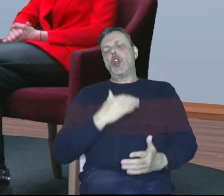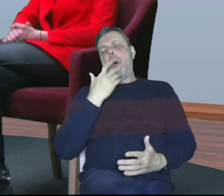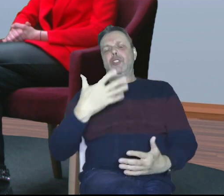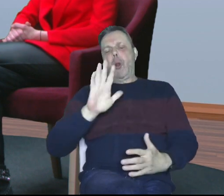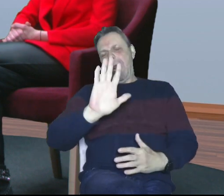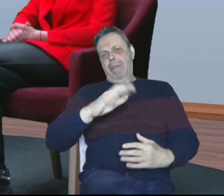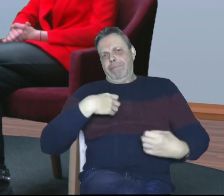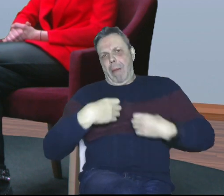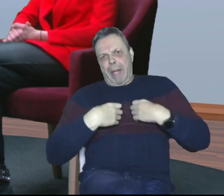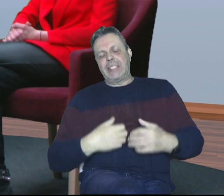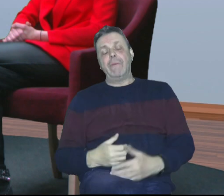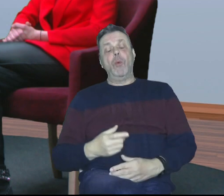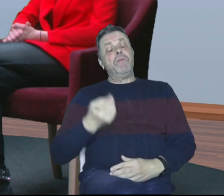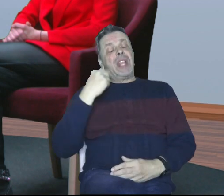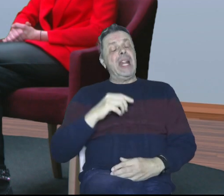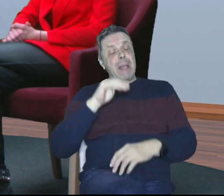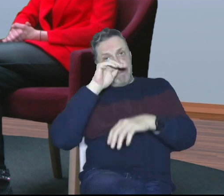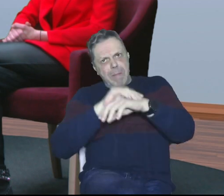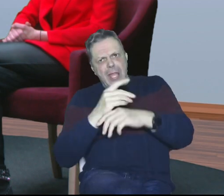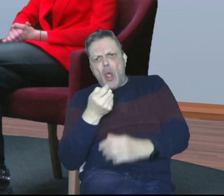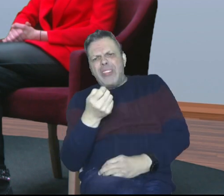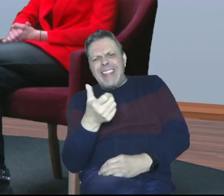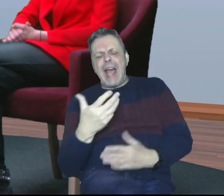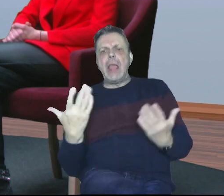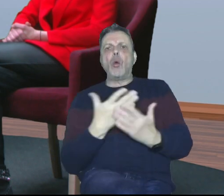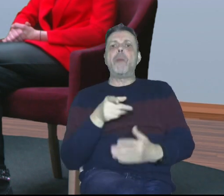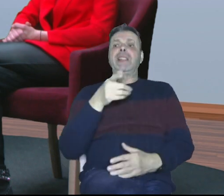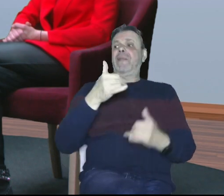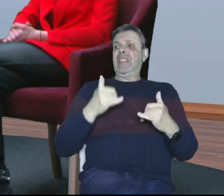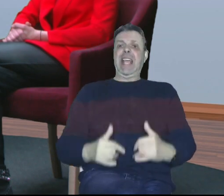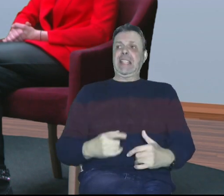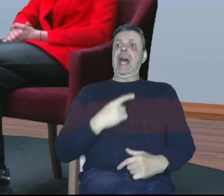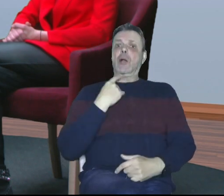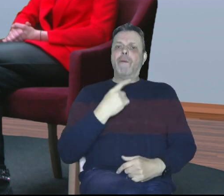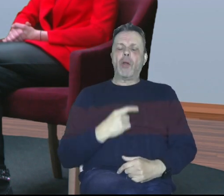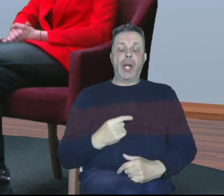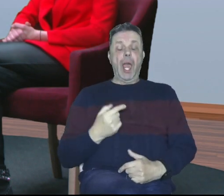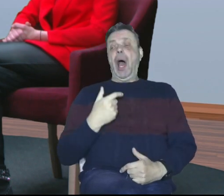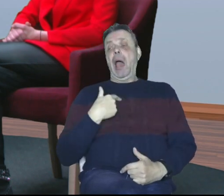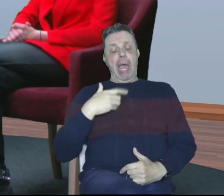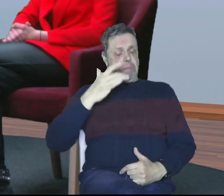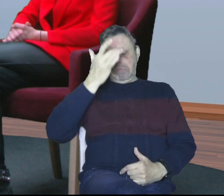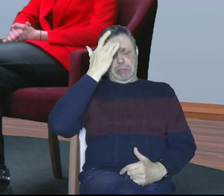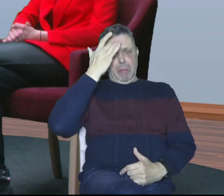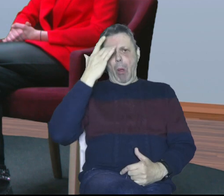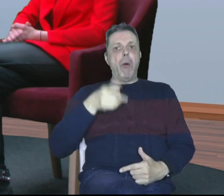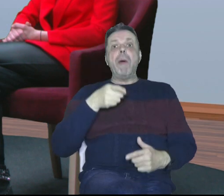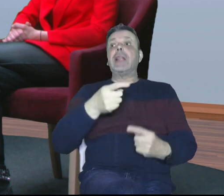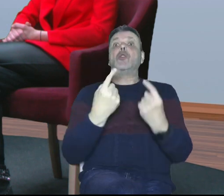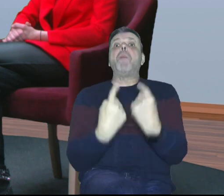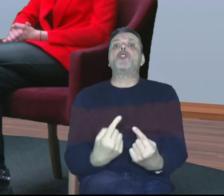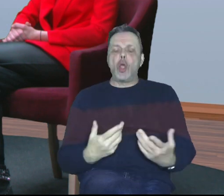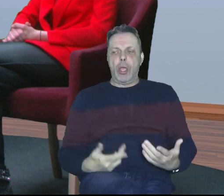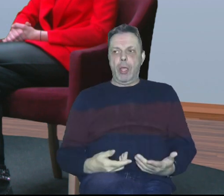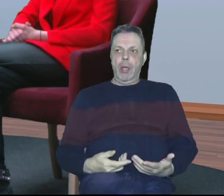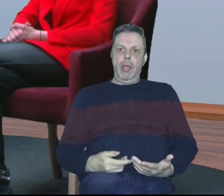doživljavam obzirom na našu predstavu, ili sam primijetio neke detalje o kojima ste vi sada ovdje progovarali, a ja pojma nisam